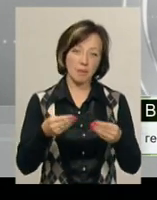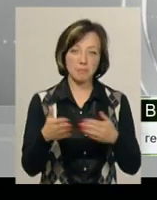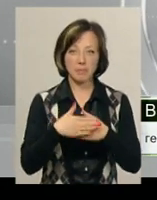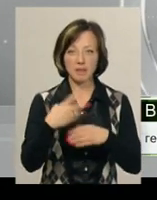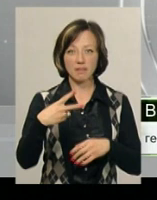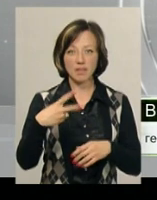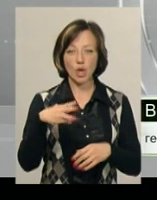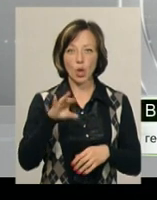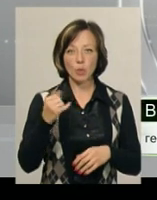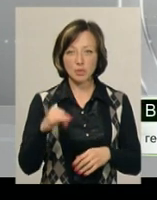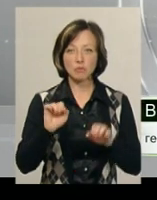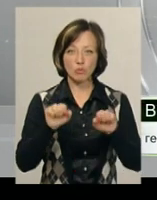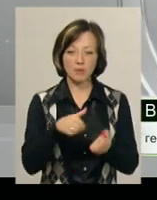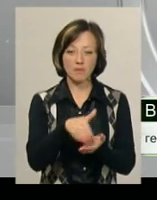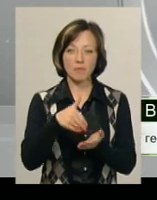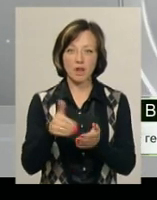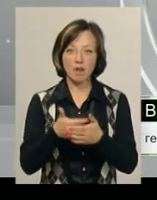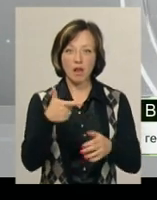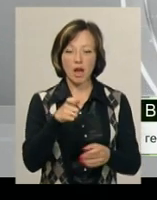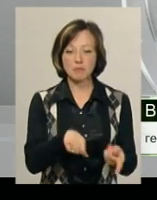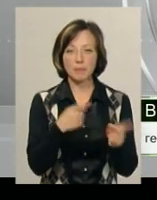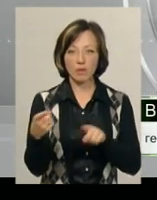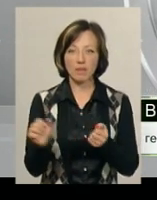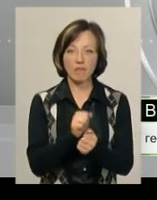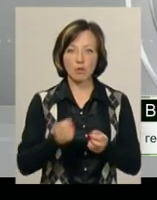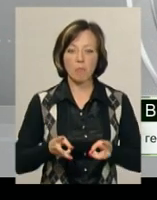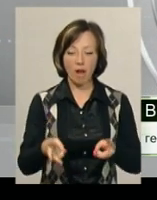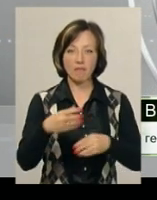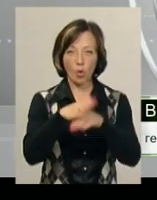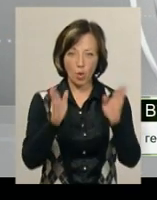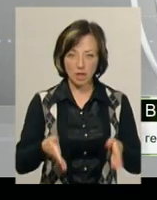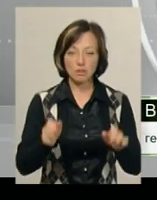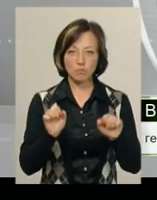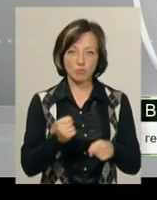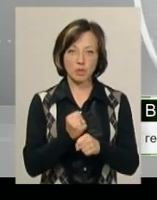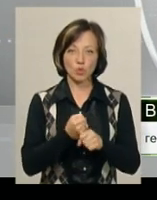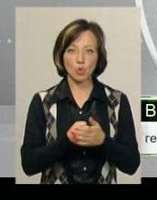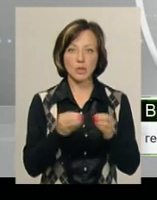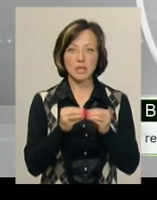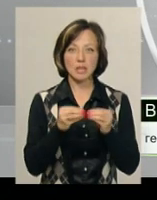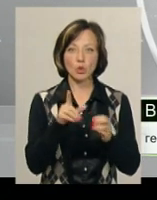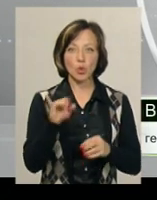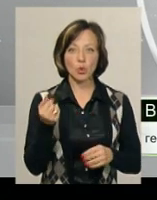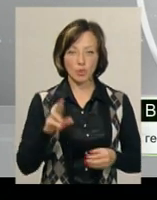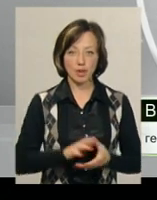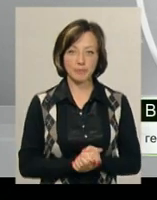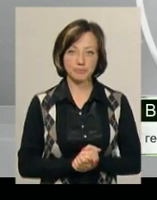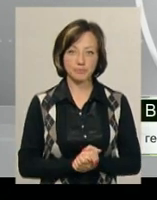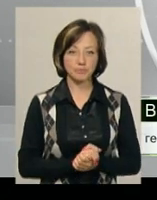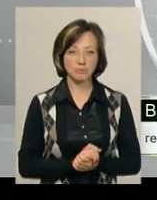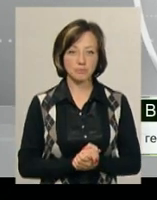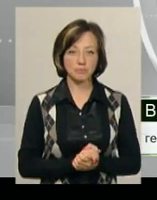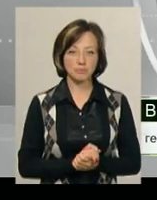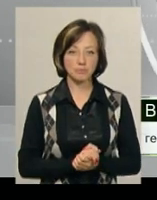Приблизно 20 лютого ми зможемо відмовлятися від газу і переходити на твердопаливні котли і зможемо так працювати до 10 грудня. Будемо працювати до